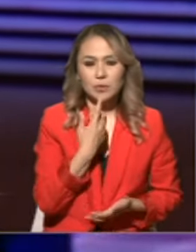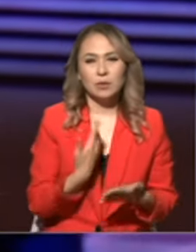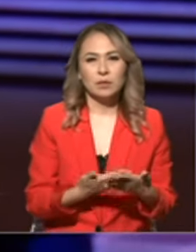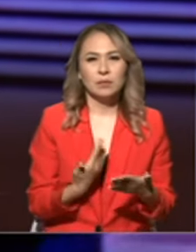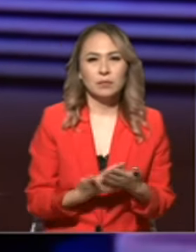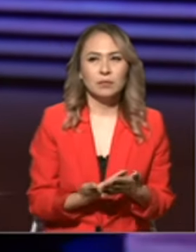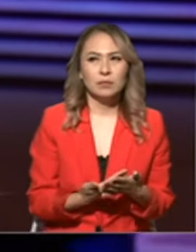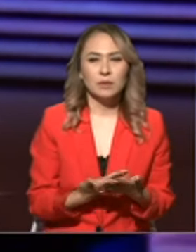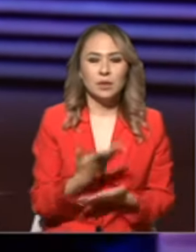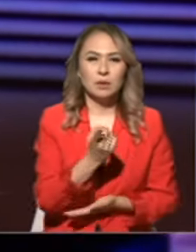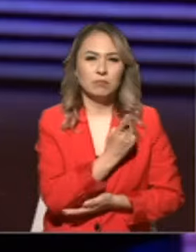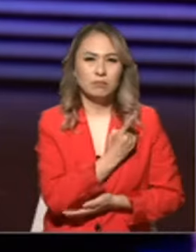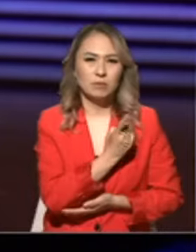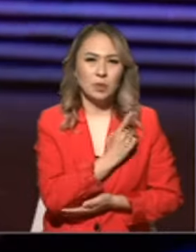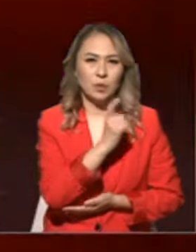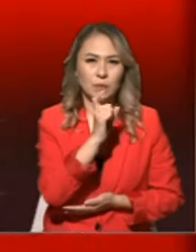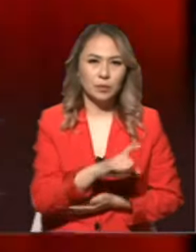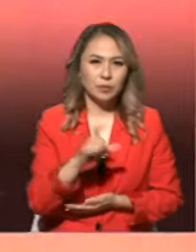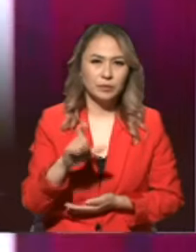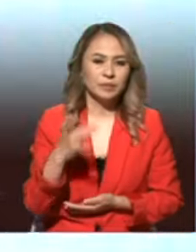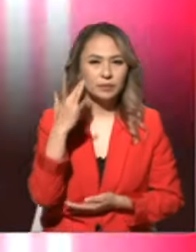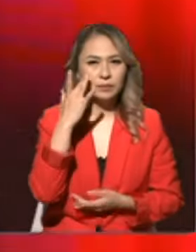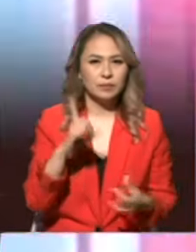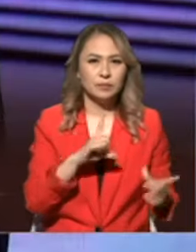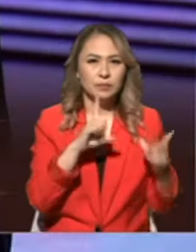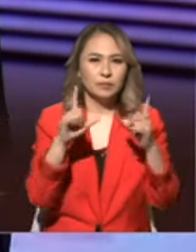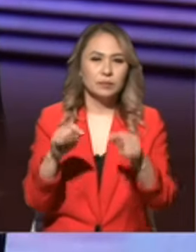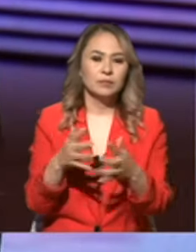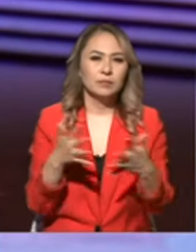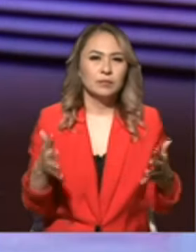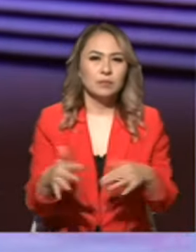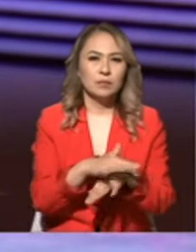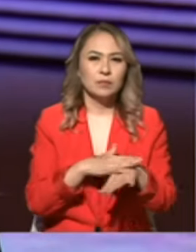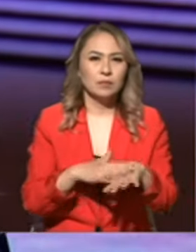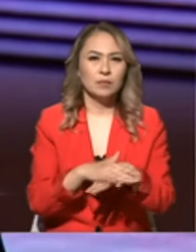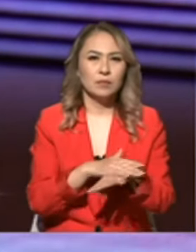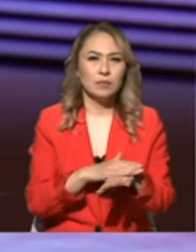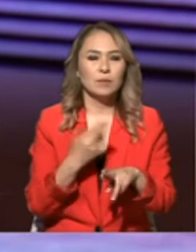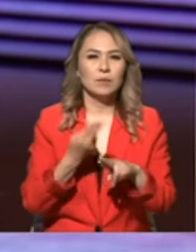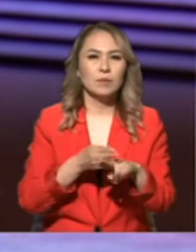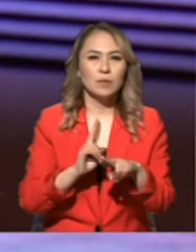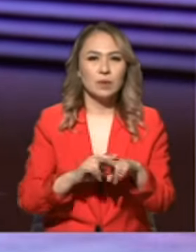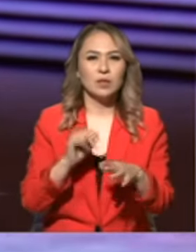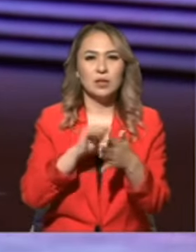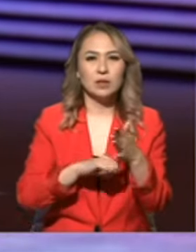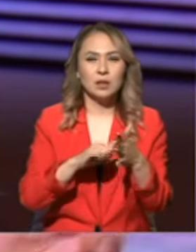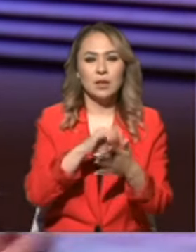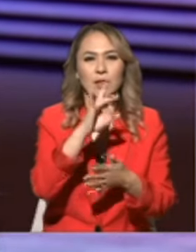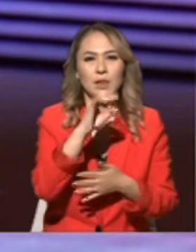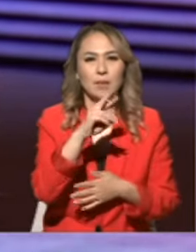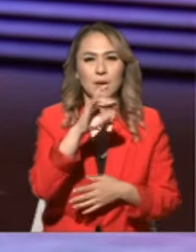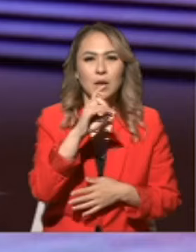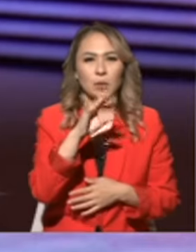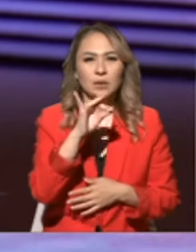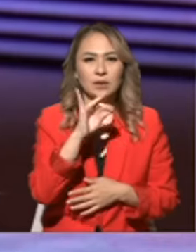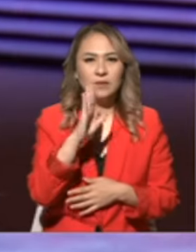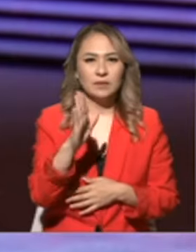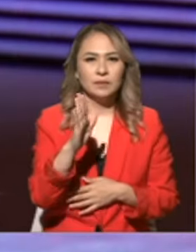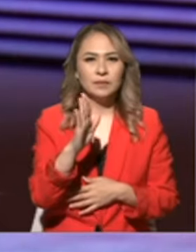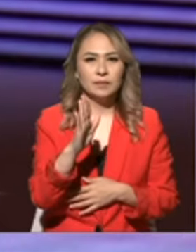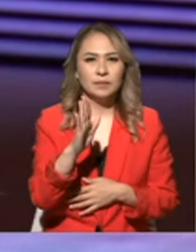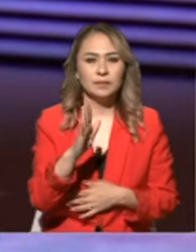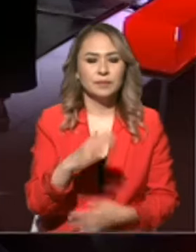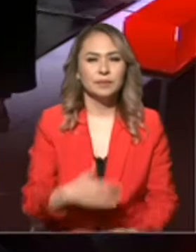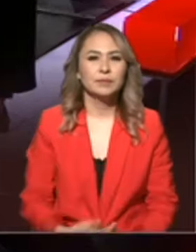не болмаса жалғызбасты азаматтар, солар барып жатыр да. Аудитория. Иә, аудитория. Сол себептен ол жерде репродуктивті жаңағы жоқ, ол жерде